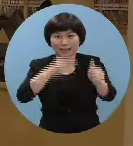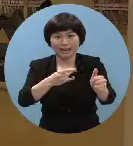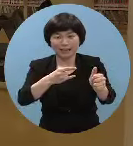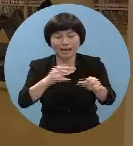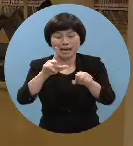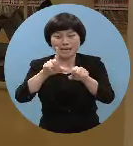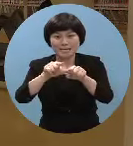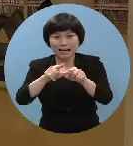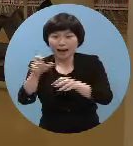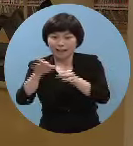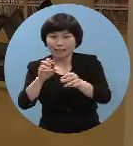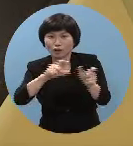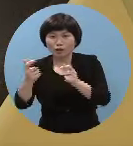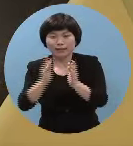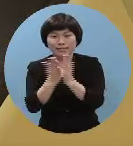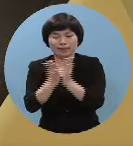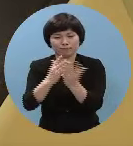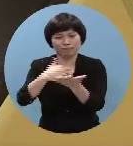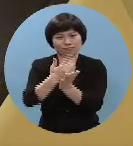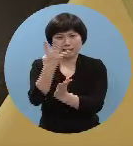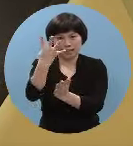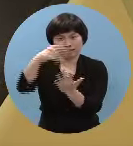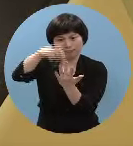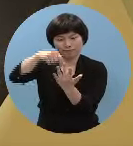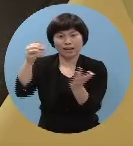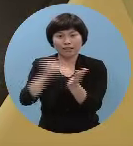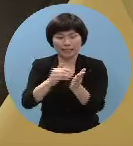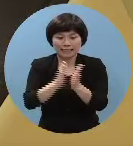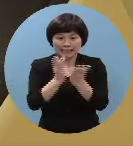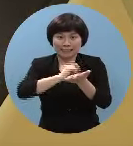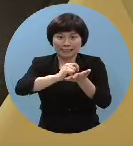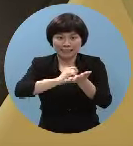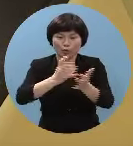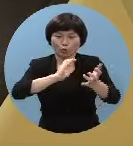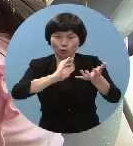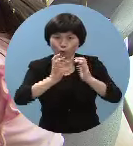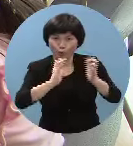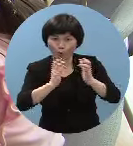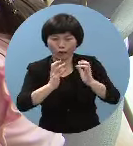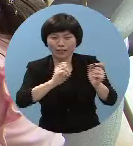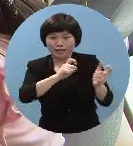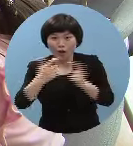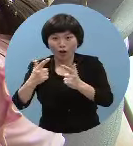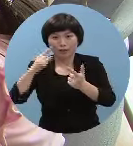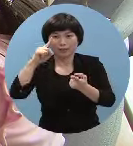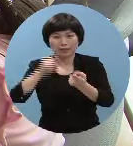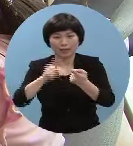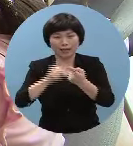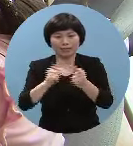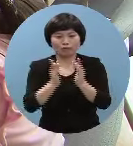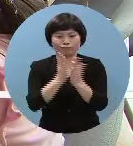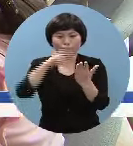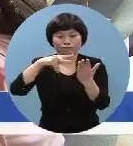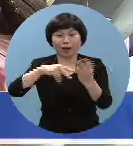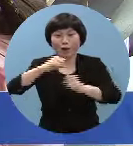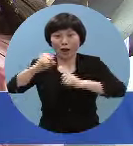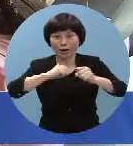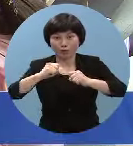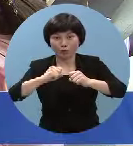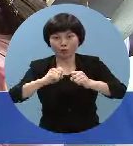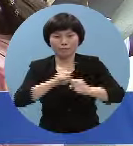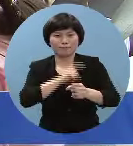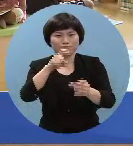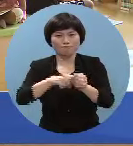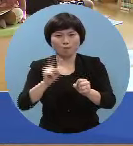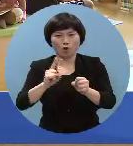대상으로 시간가게 등 4권의 책을 선정하여 글쓰기, 토론, 북아트 등의 독후활동을 추진한